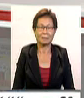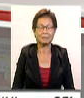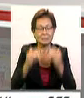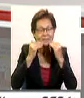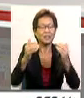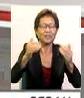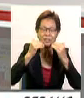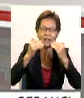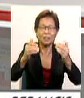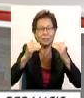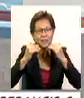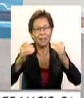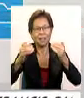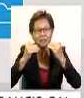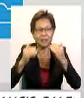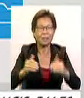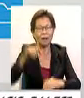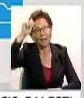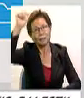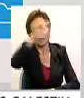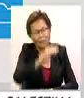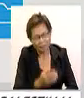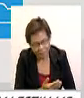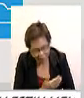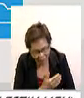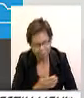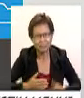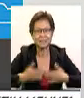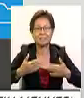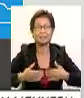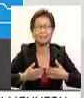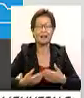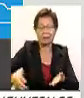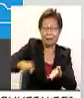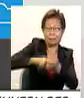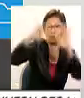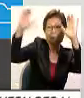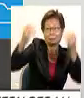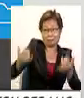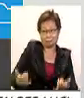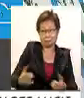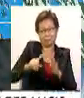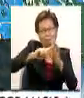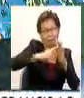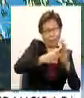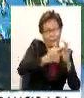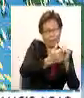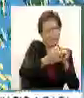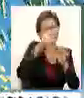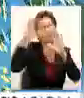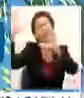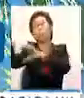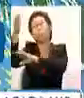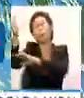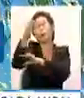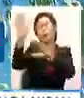Terima kasih Farhatul dan Akhtar. Assalamualaikum dan salam sejahtera. Laporan cuaca pada malam ini dimulakan dengan melihat corak